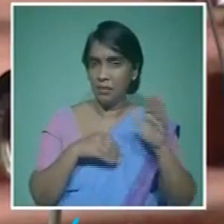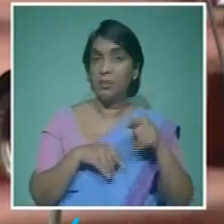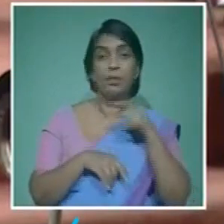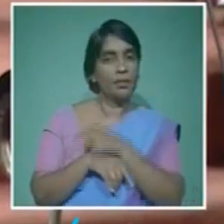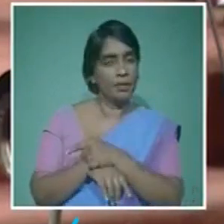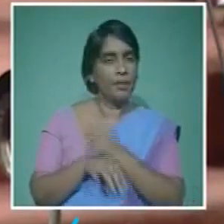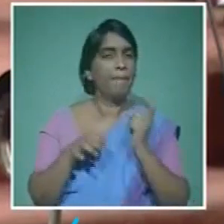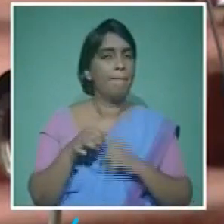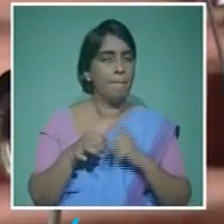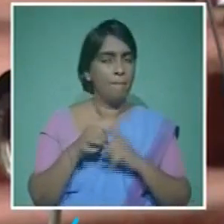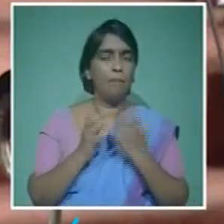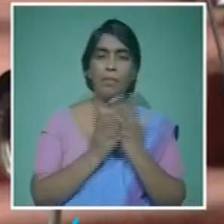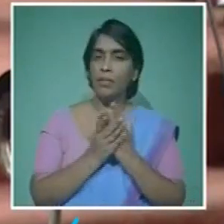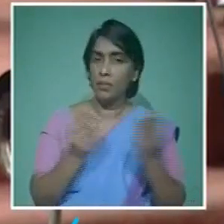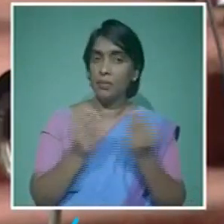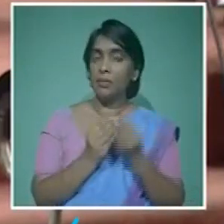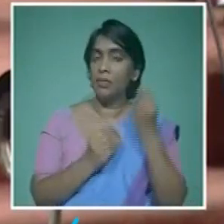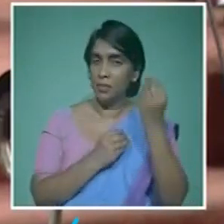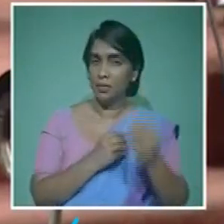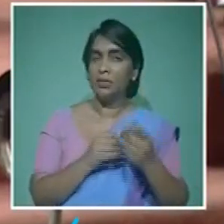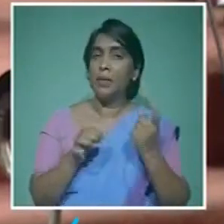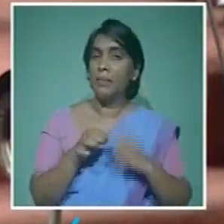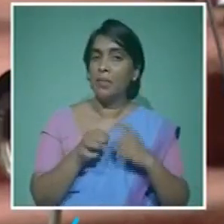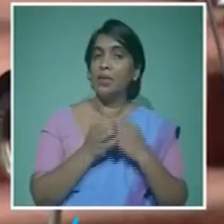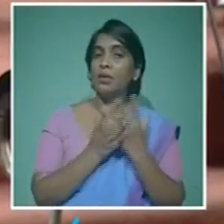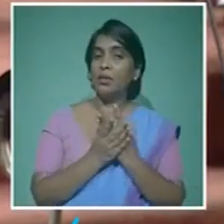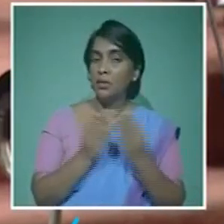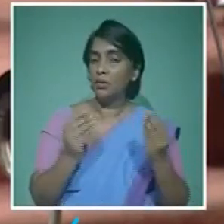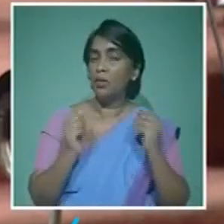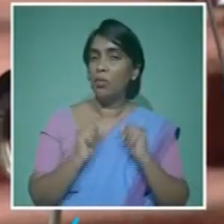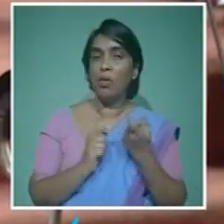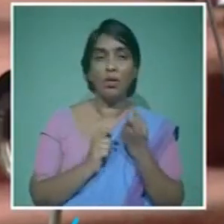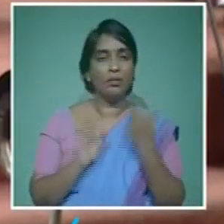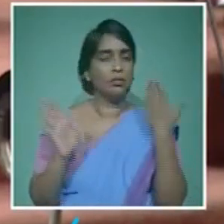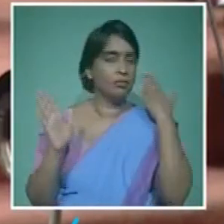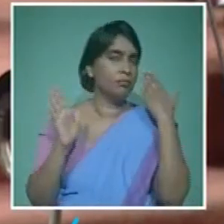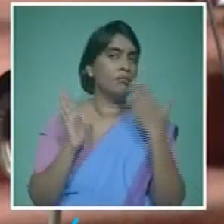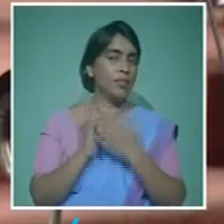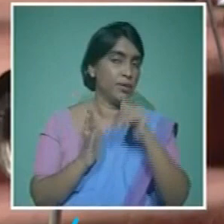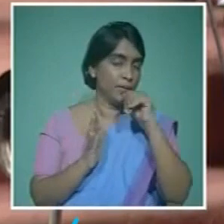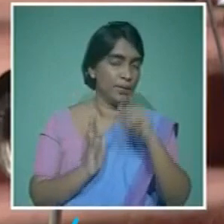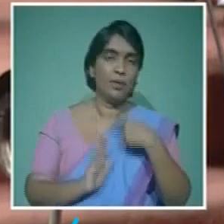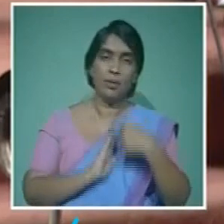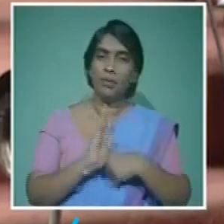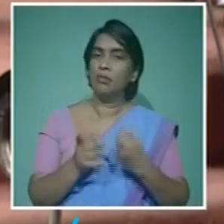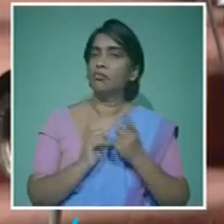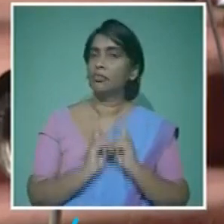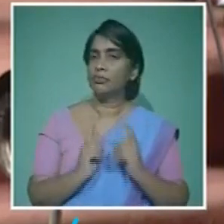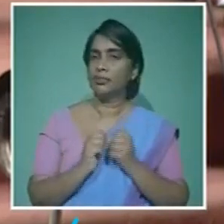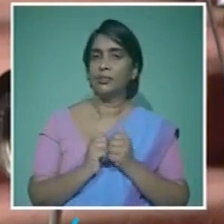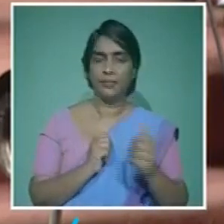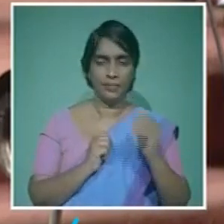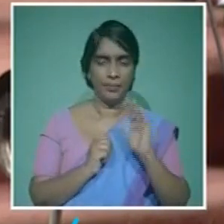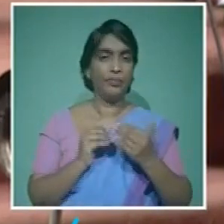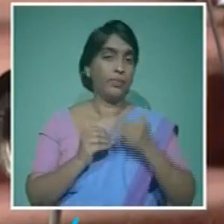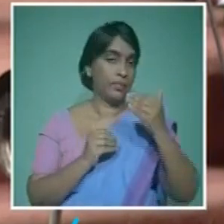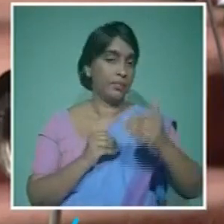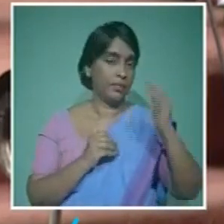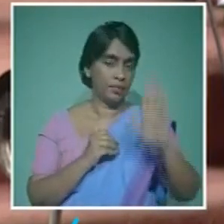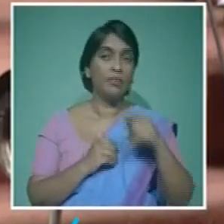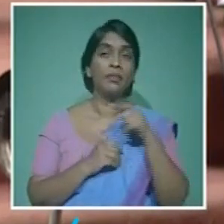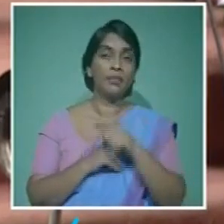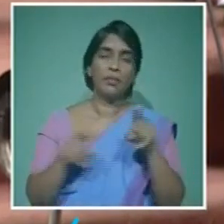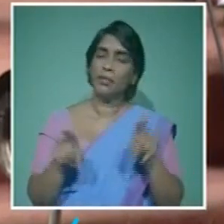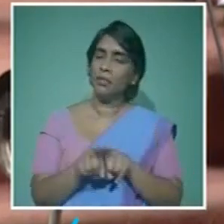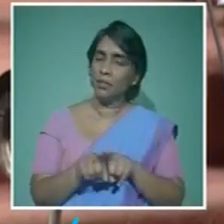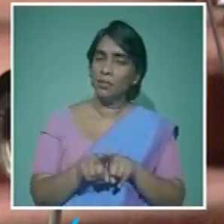வேண்டும். குழப்பங்களை தீர்ப்பதென்றால் ஒன்று பொருளாதார ரீதியாக நிச்சயமாக இந்த நாடு முன்னேற வேண்டும். அதே நேரத்தில்